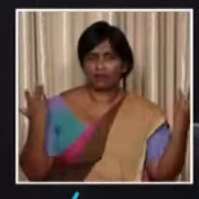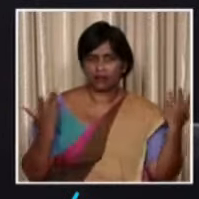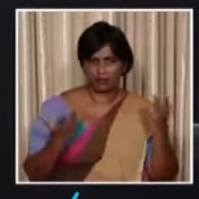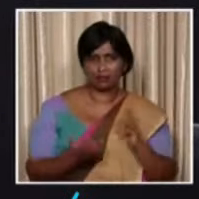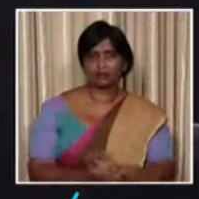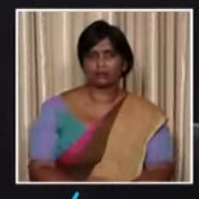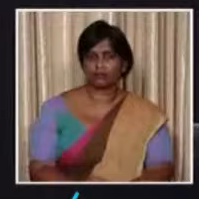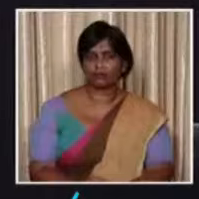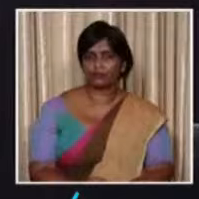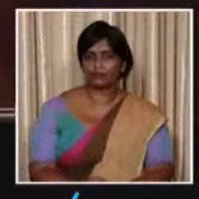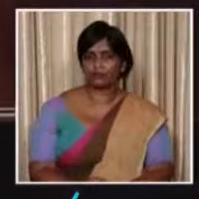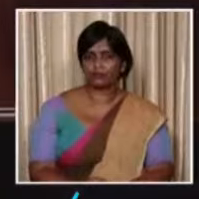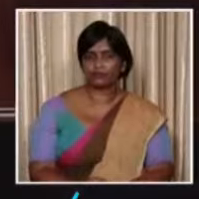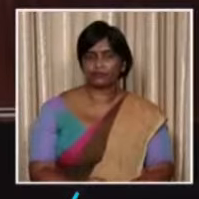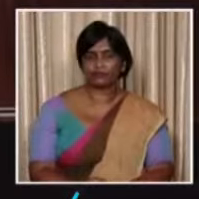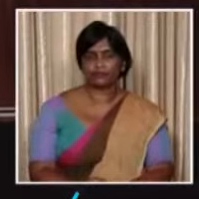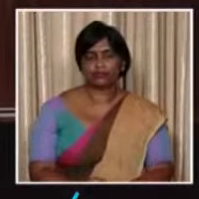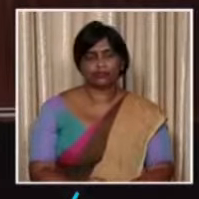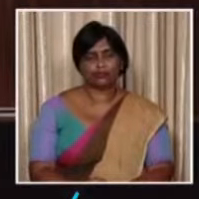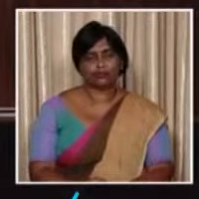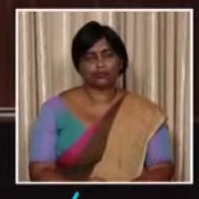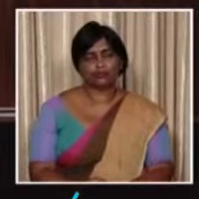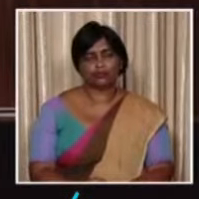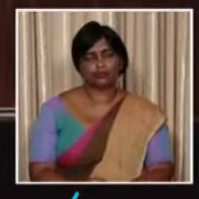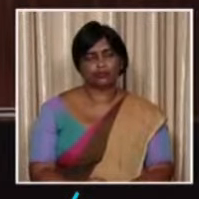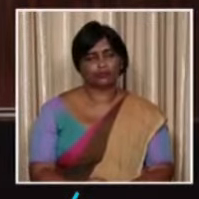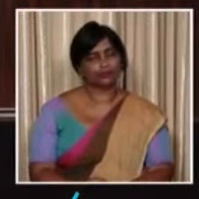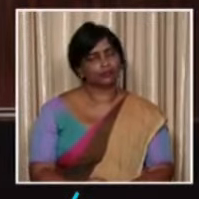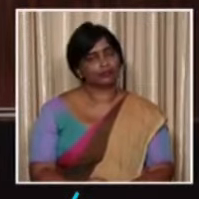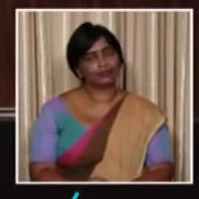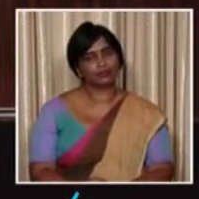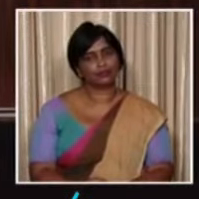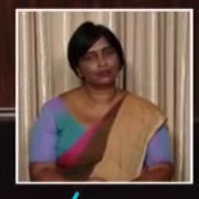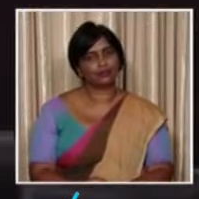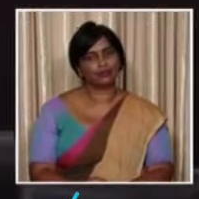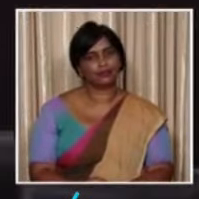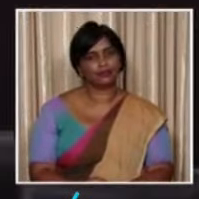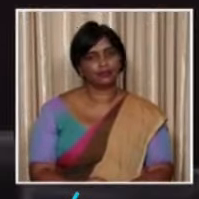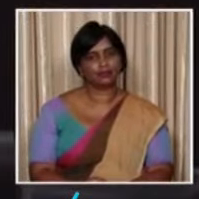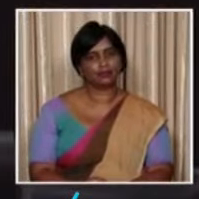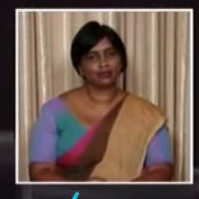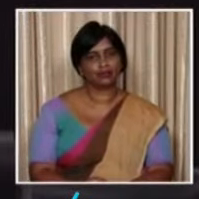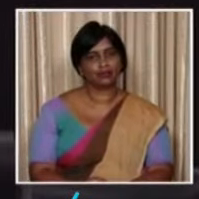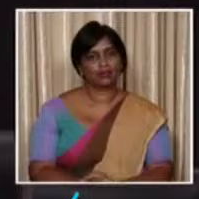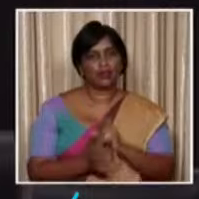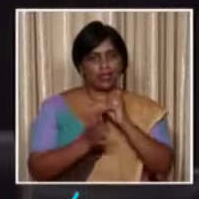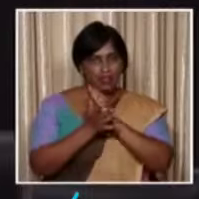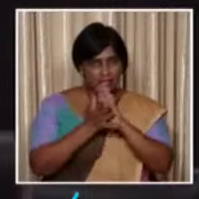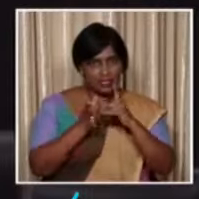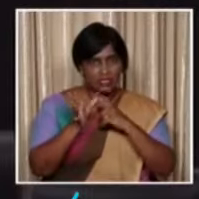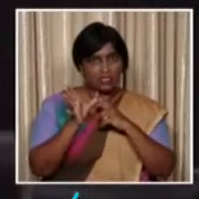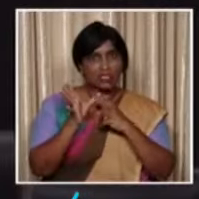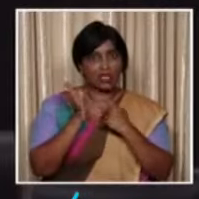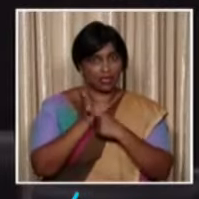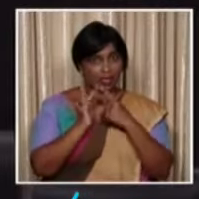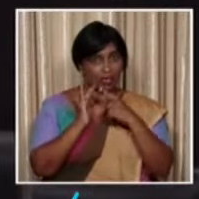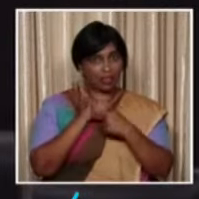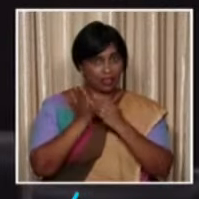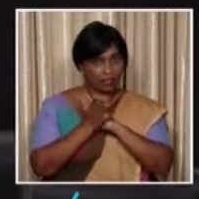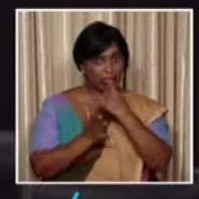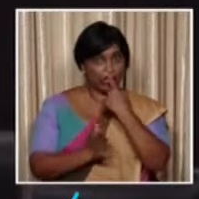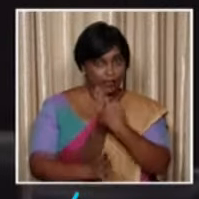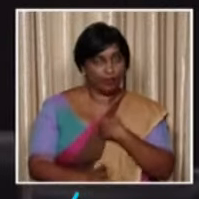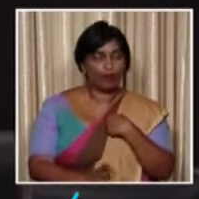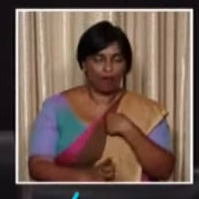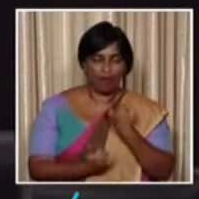අවශ්‍යතාවයක් නැහැ නෑ ඒ සම්බන්ධව මට චරිත් කියලා තියන්නේ අසත්‍යයක් නම් කරු මන්ත්‍රීතුමා ඒක මම